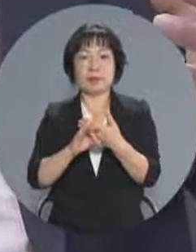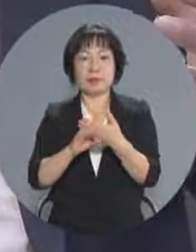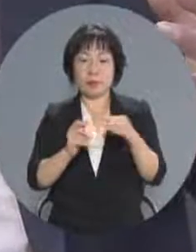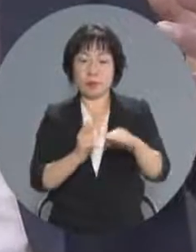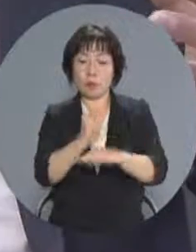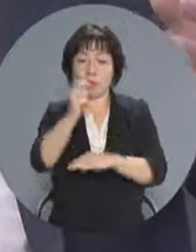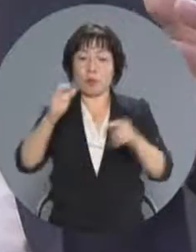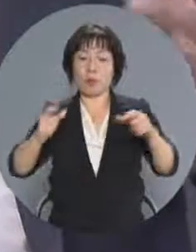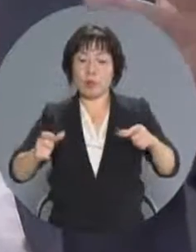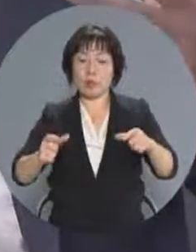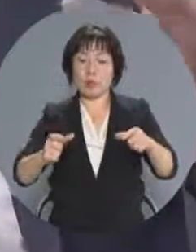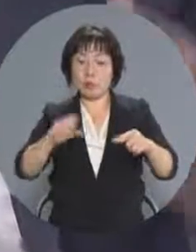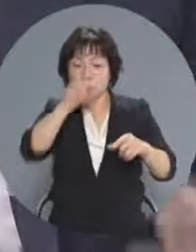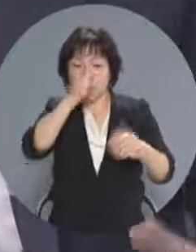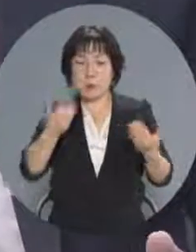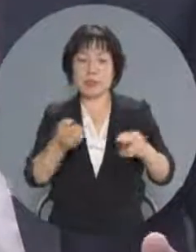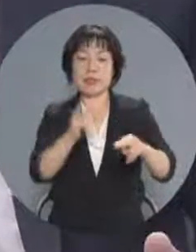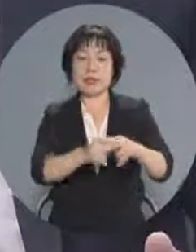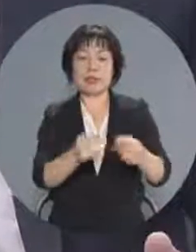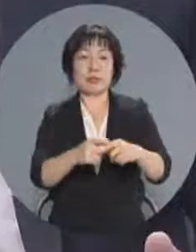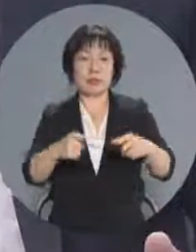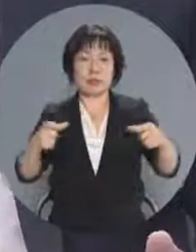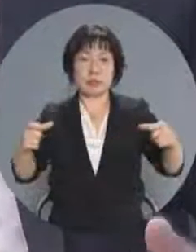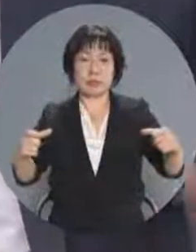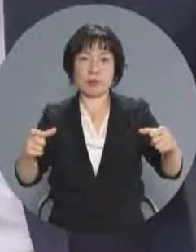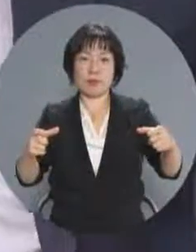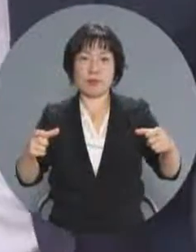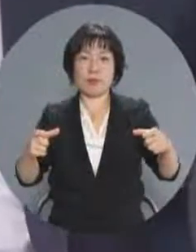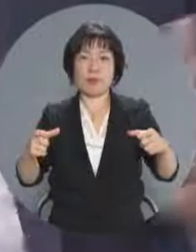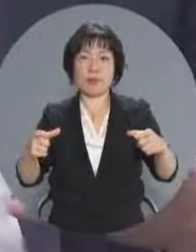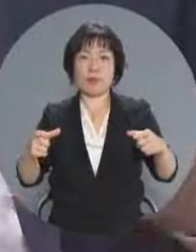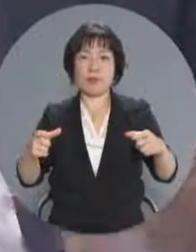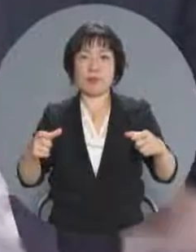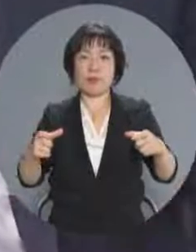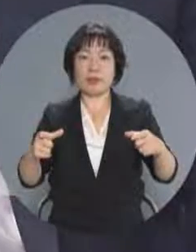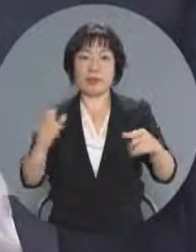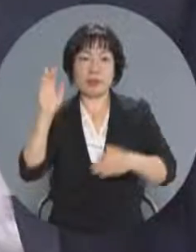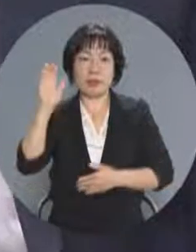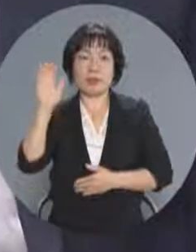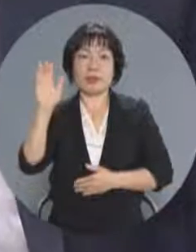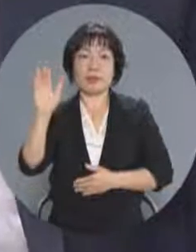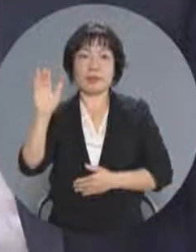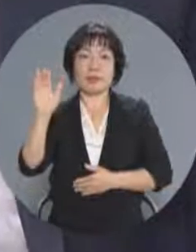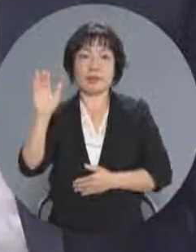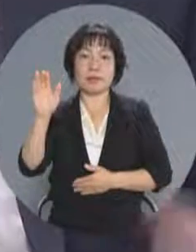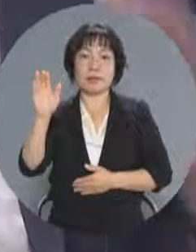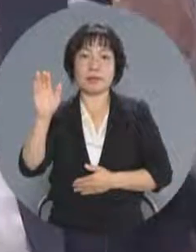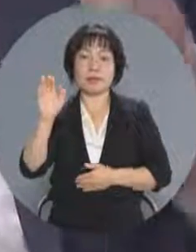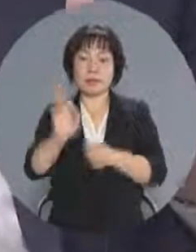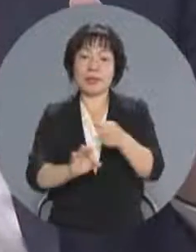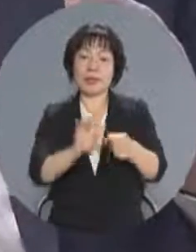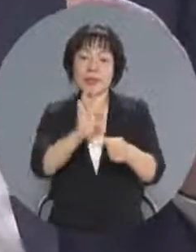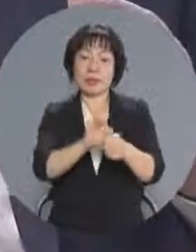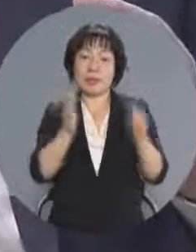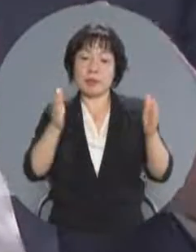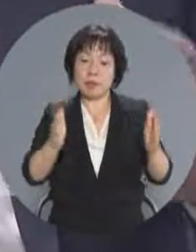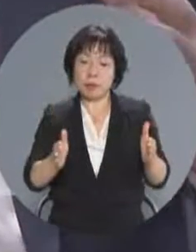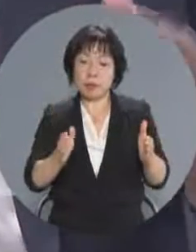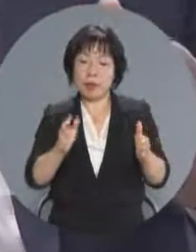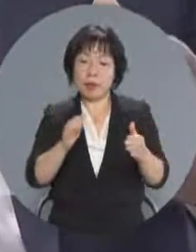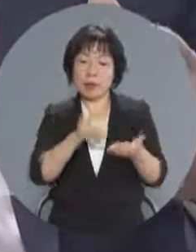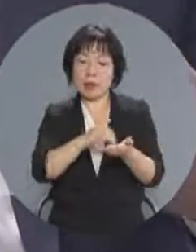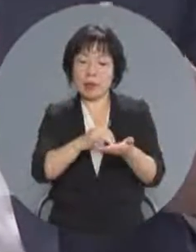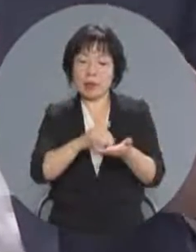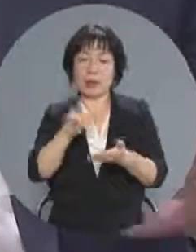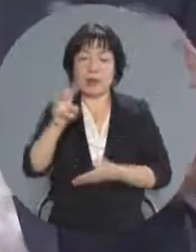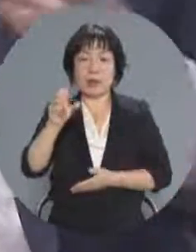공에는 양의 일자리가 창출 되고 어 향후 어 10년후에 인구 10만의 그